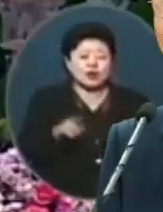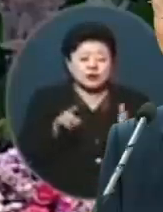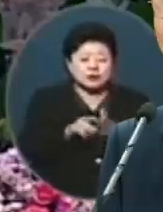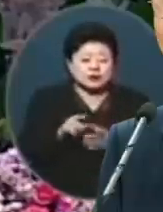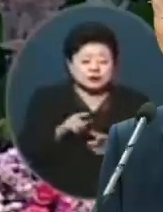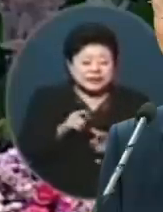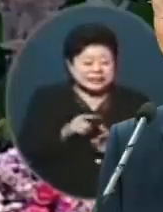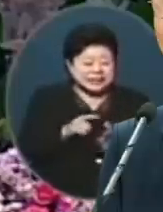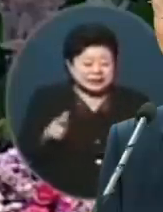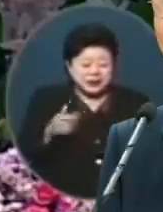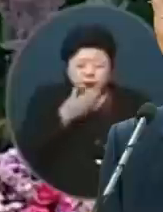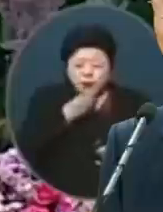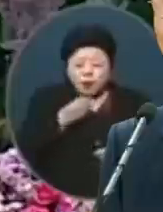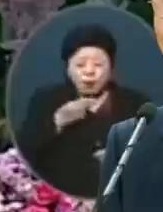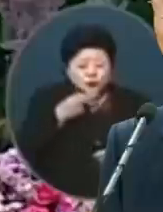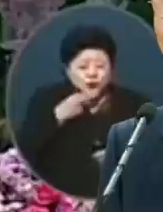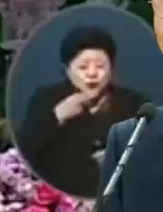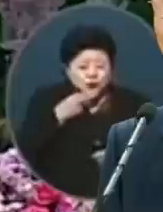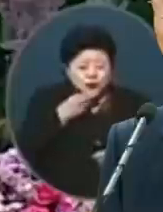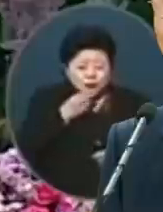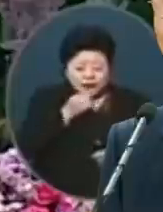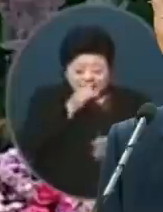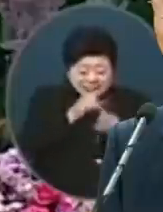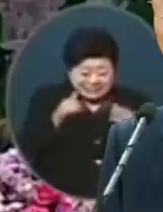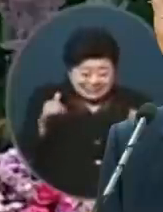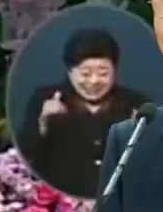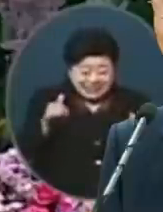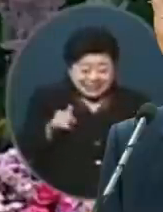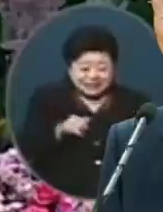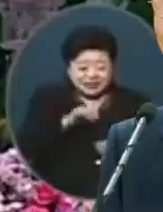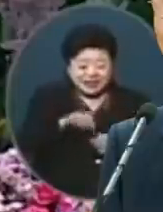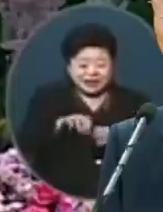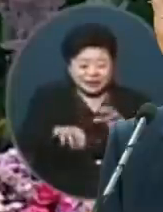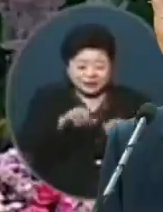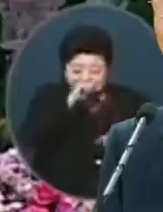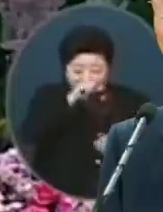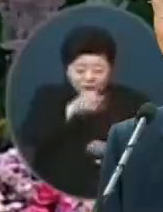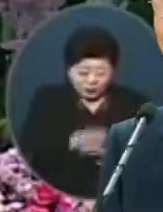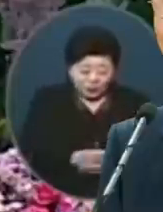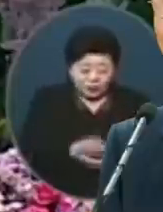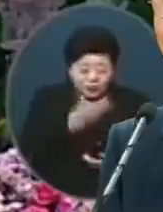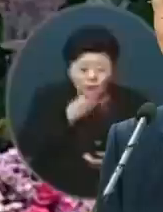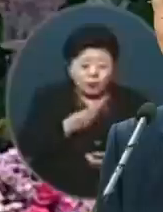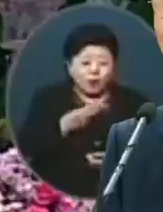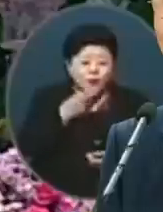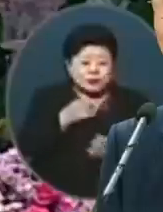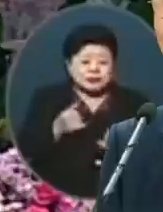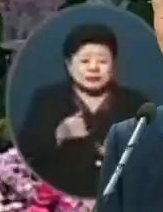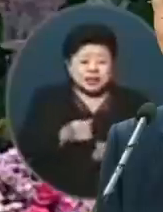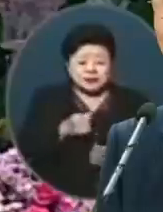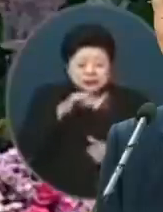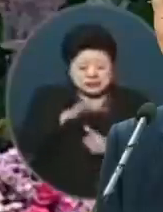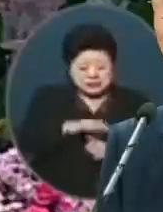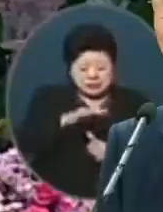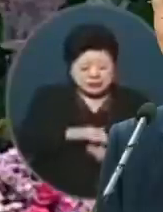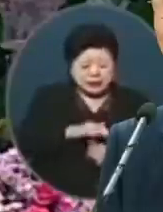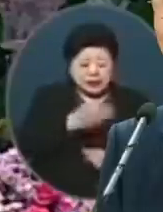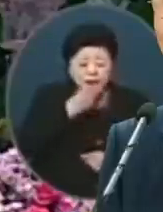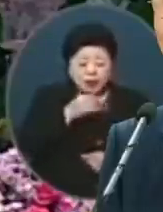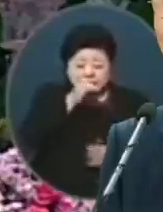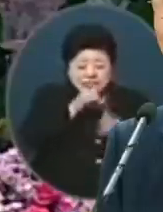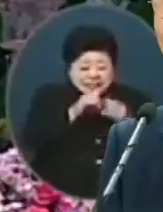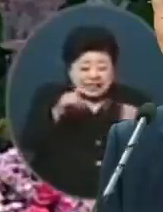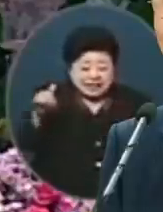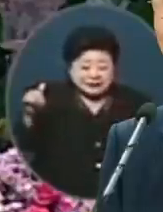믿음으로 살지 않으면 복이 없습니다. 복 있는 사람은 가는 곳마다 형통합니다. 복이 없는 사람은 항상 실패하고요. 복이